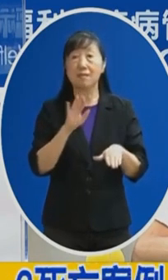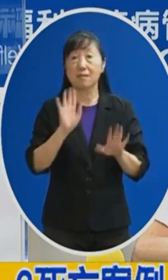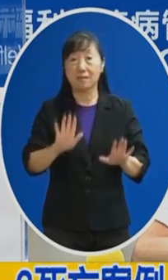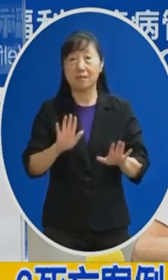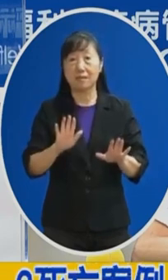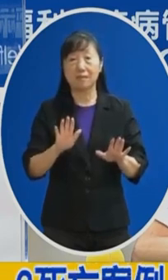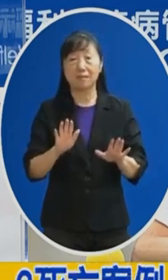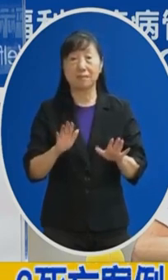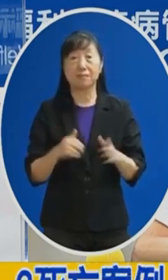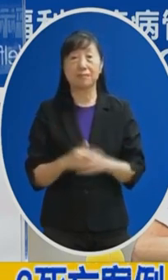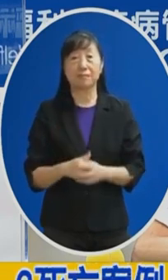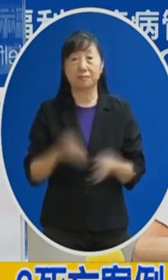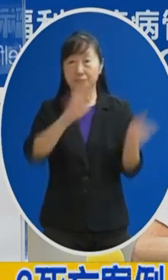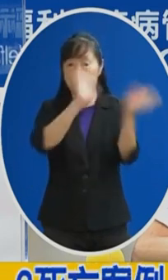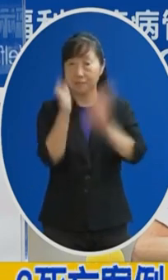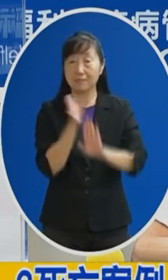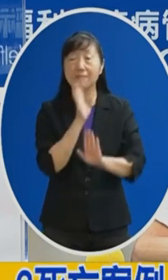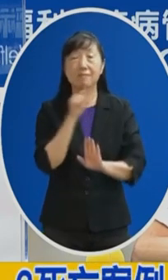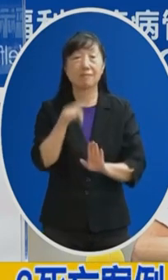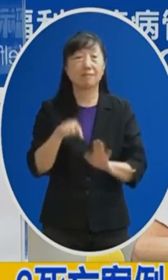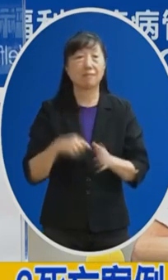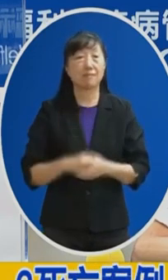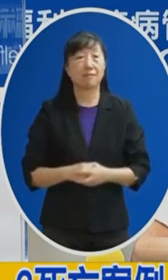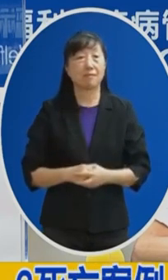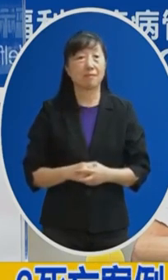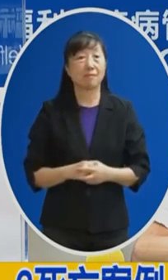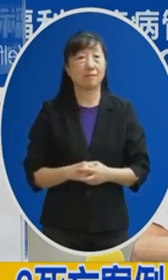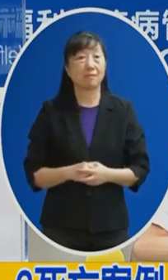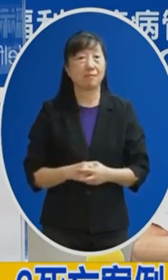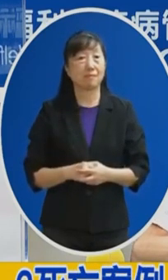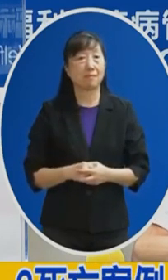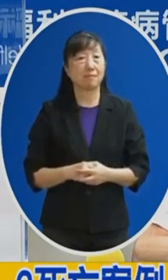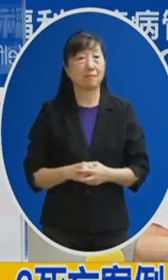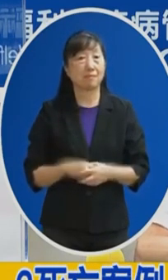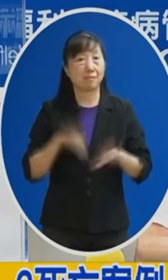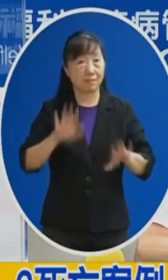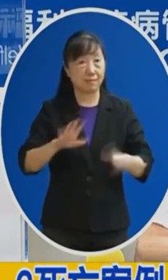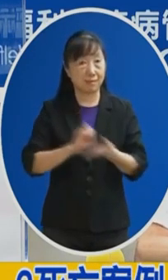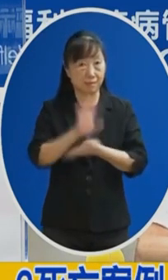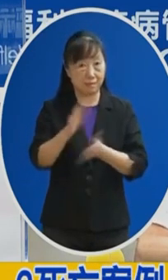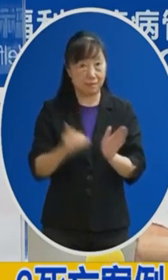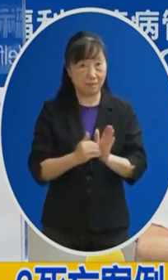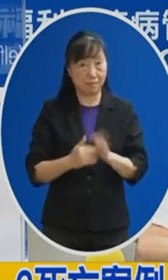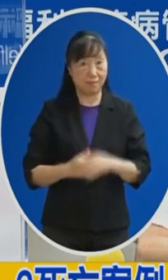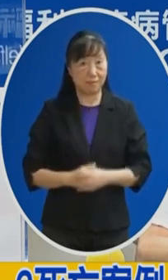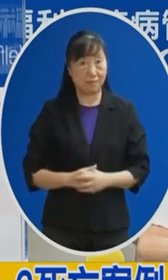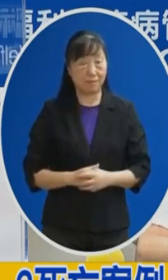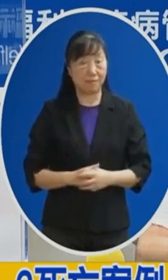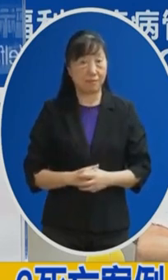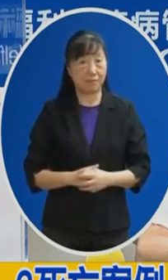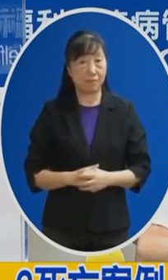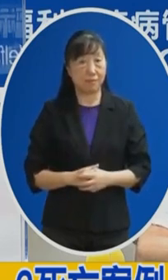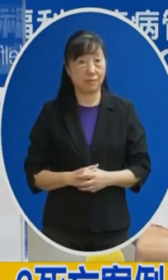截至为止所做的一些报告的部分，那我们就先报告到这边。